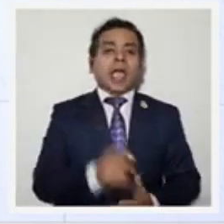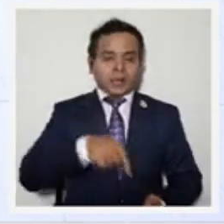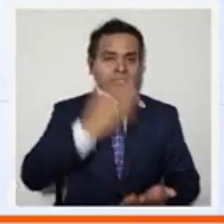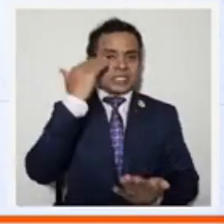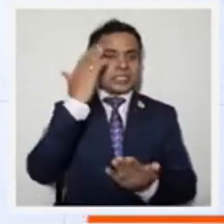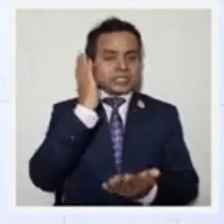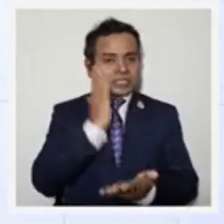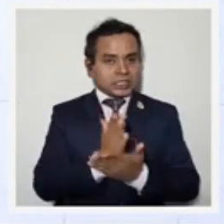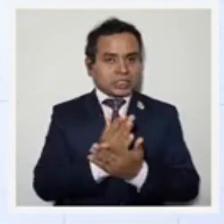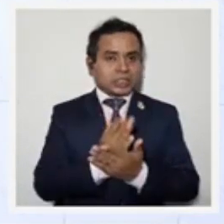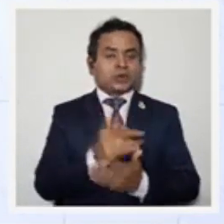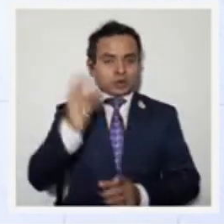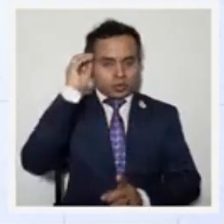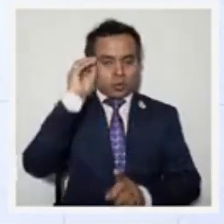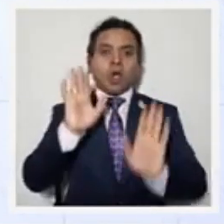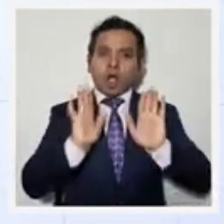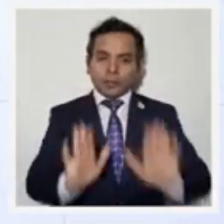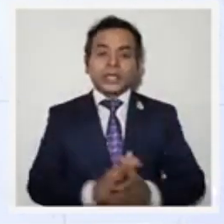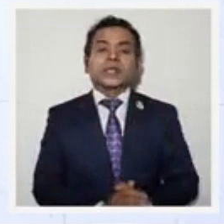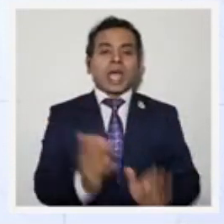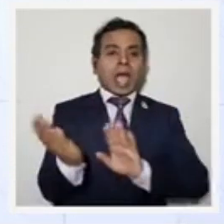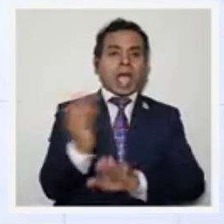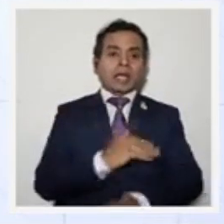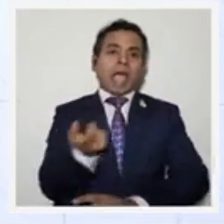হয়েছে 73 জনের মধ্যে।